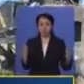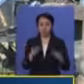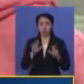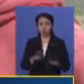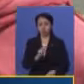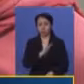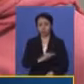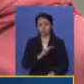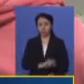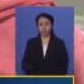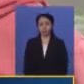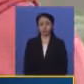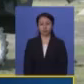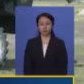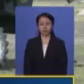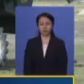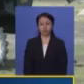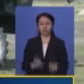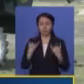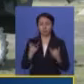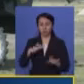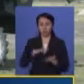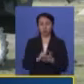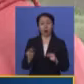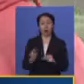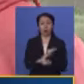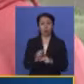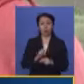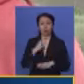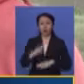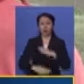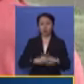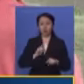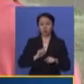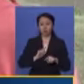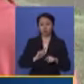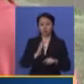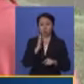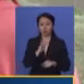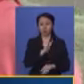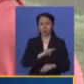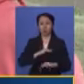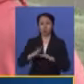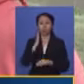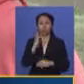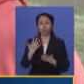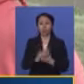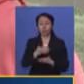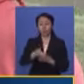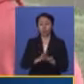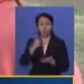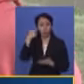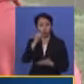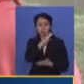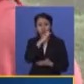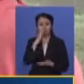трудиться. Комбайн, ремонт. Сейчас занимаюсь ремонтом комбайна. Скоро он выйдет на работу в поле. Будет убирать хлеб. Когда узнал о том, что на